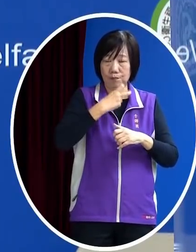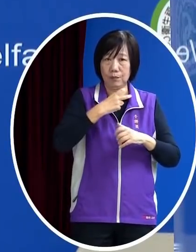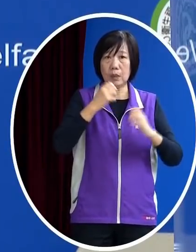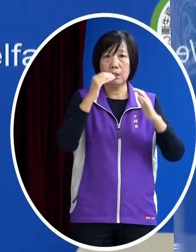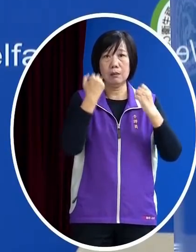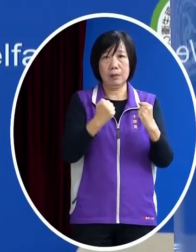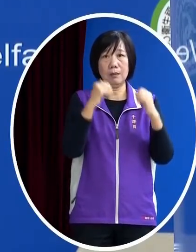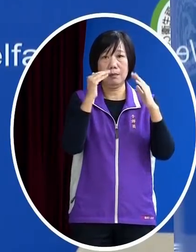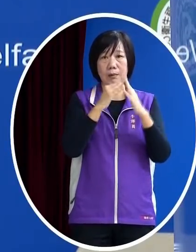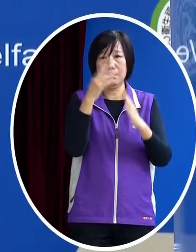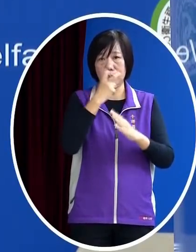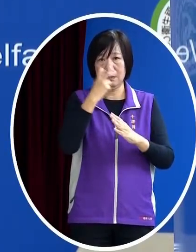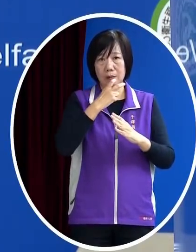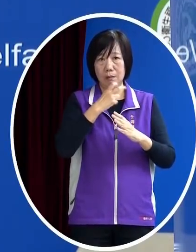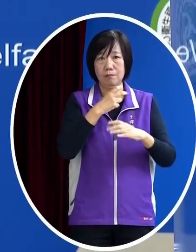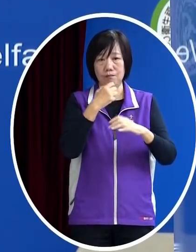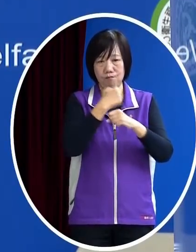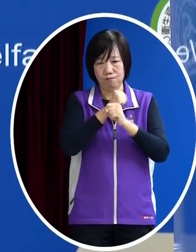家检疫。